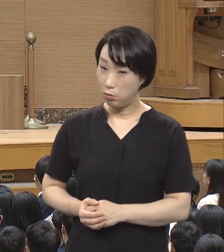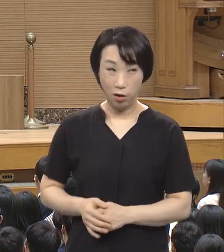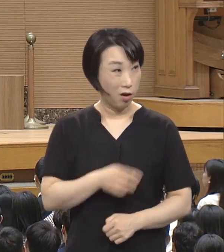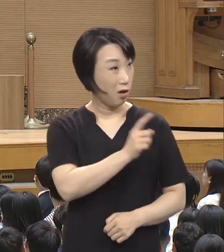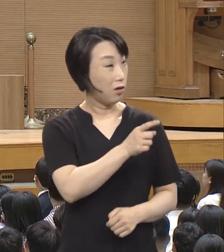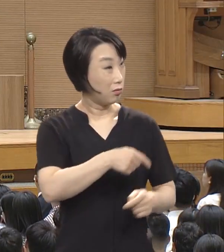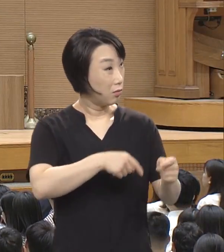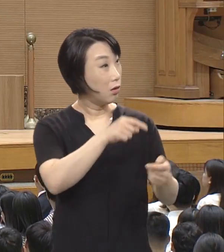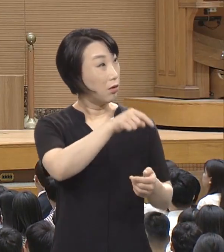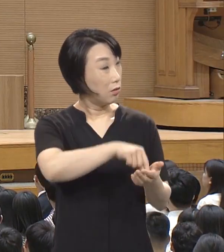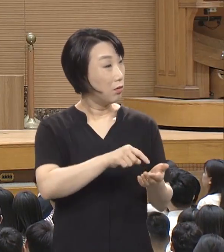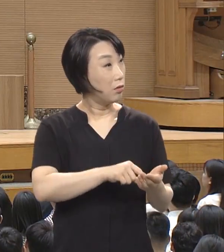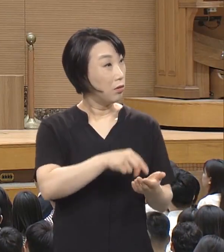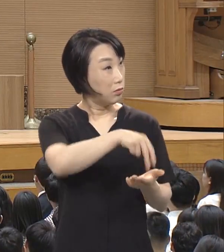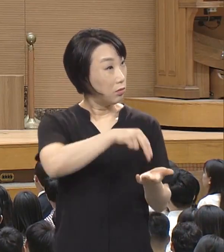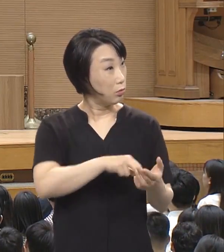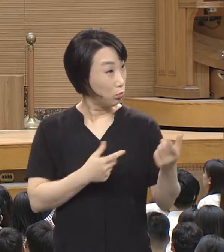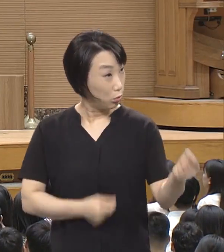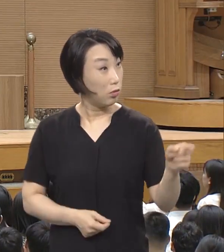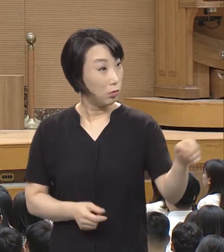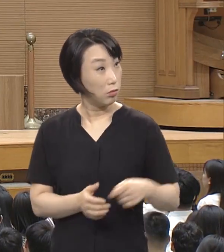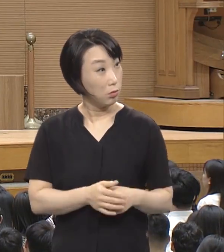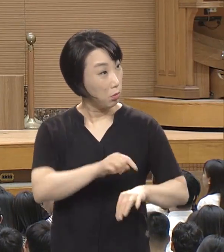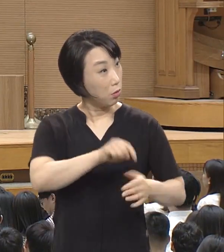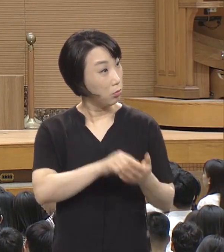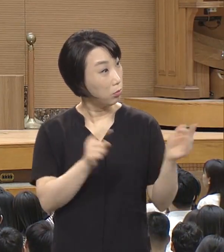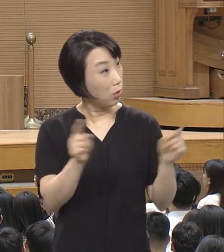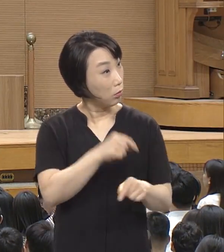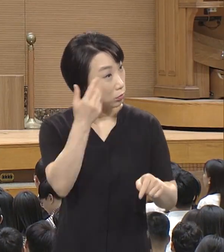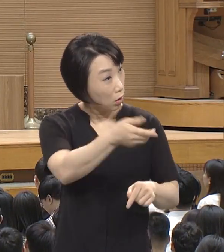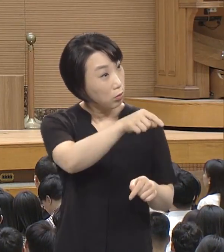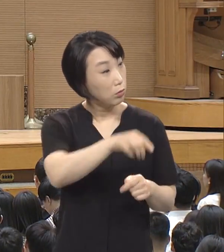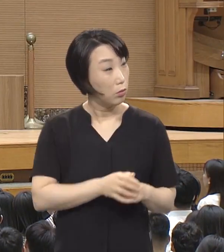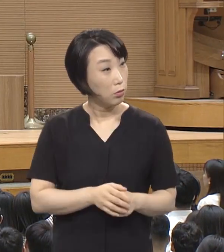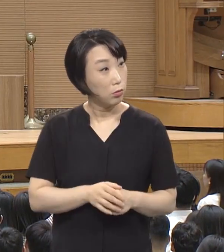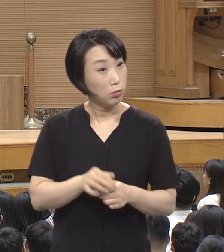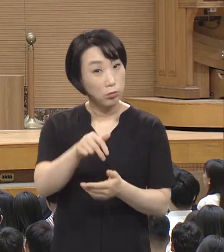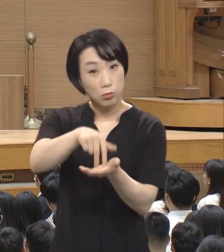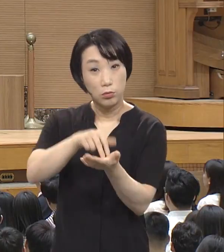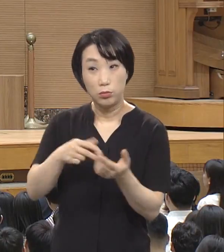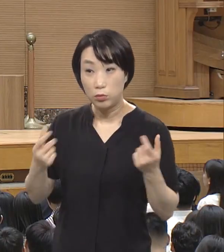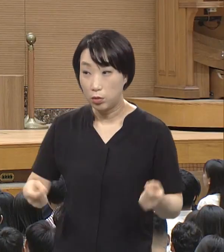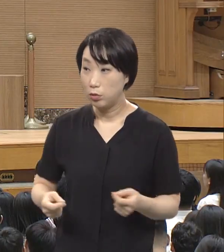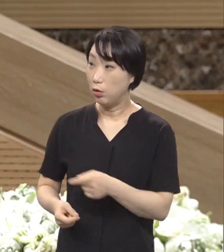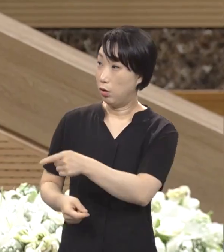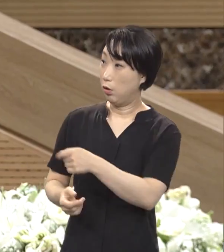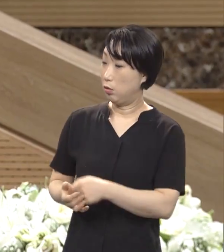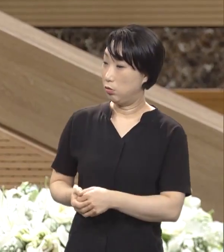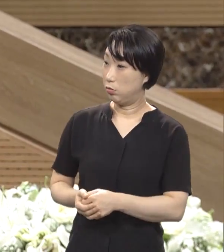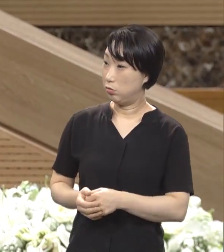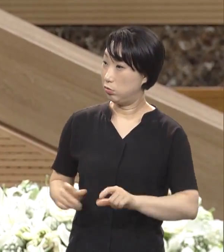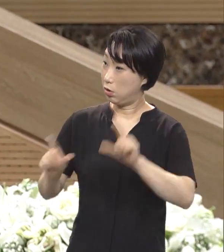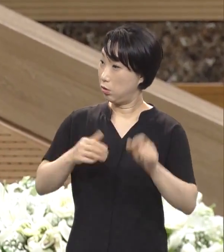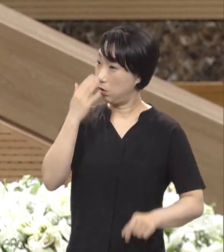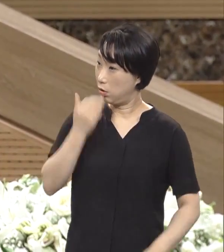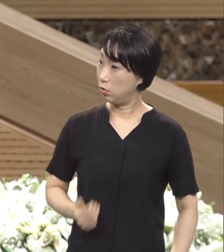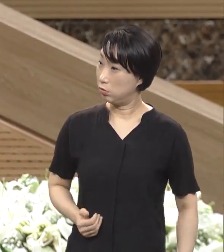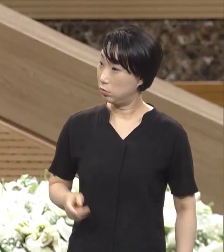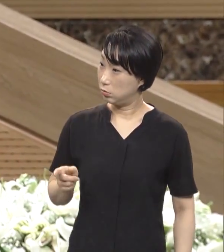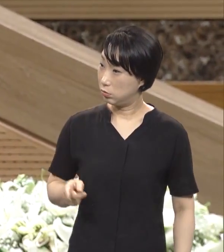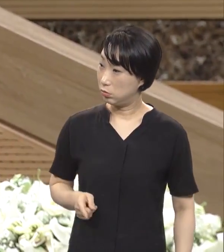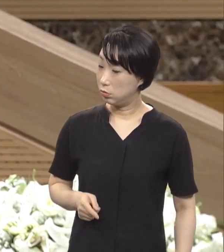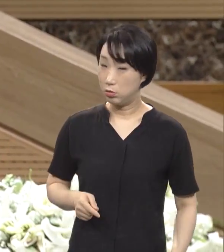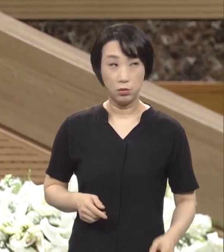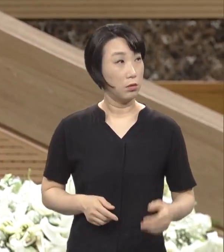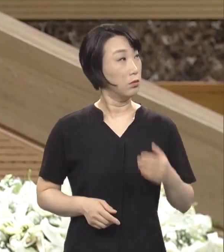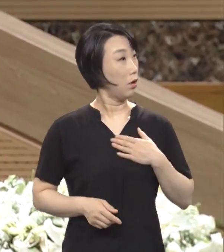똑같아. 너 만변했냐? 똑같아. 그러고 나서 야, 너고 살기 힘들다.